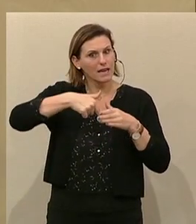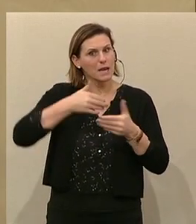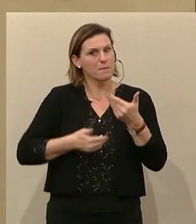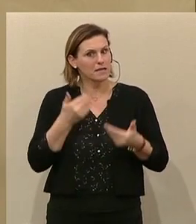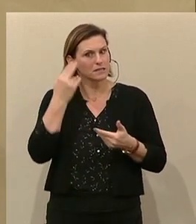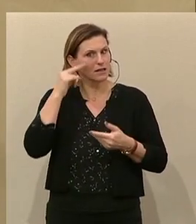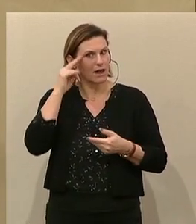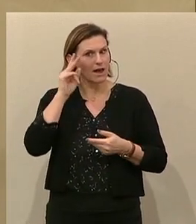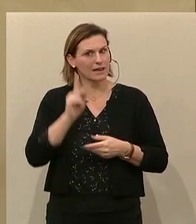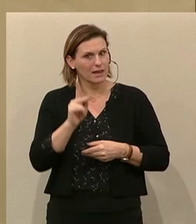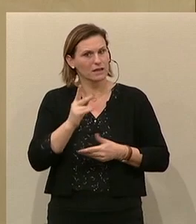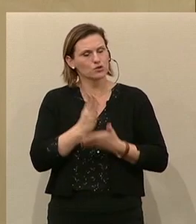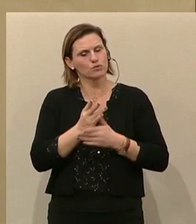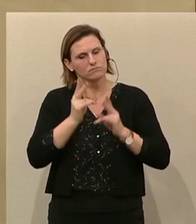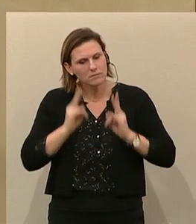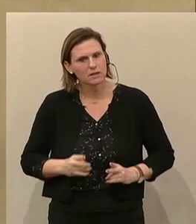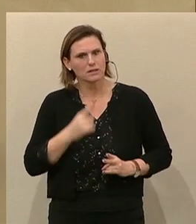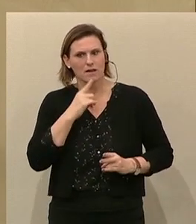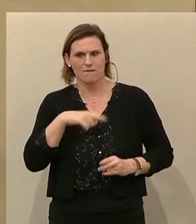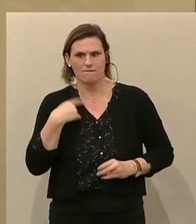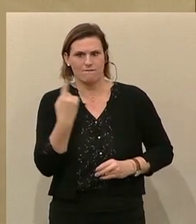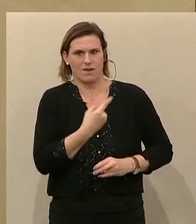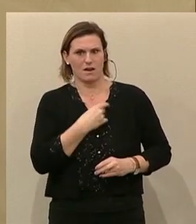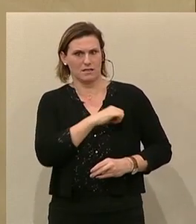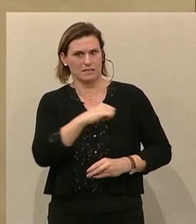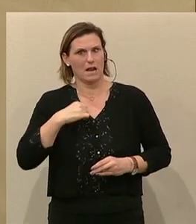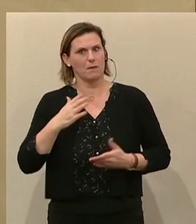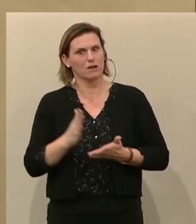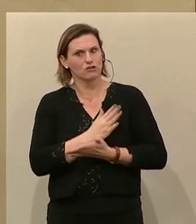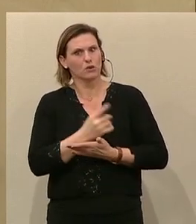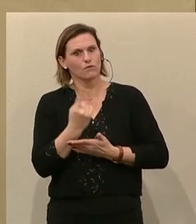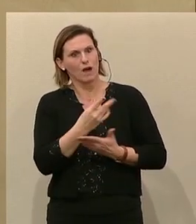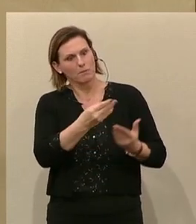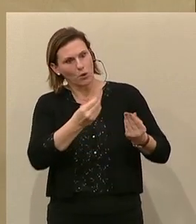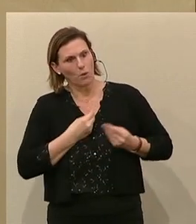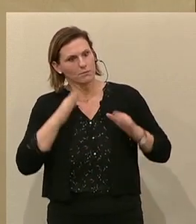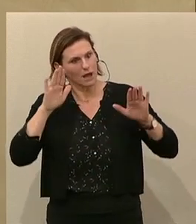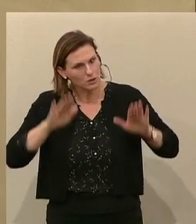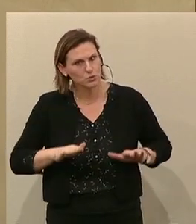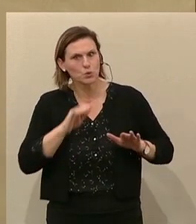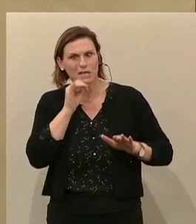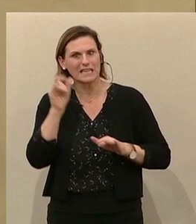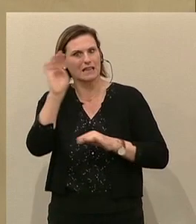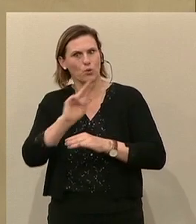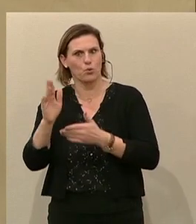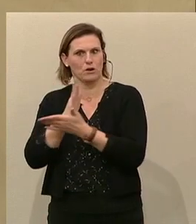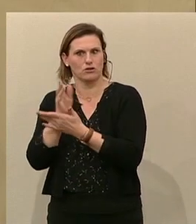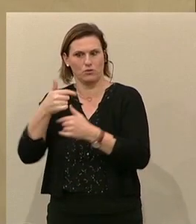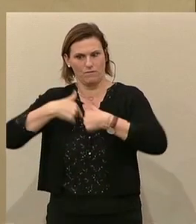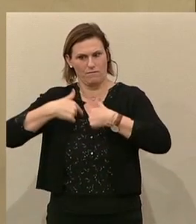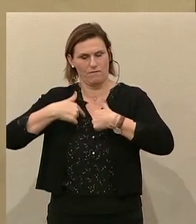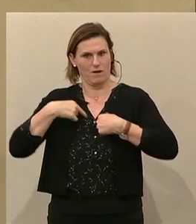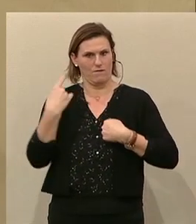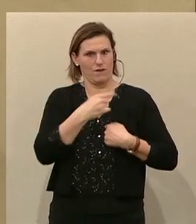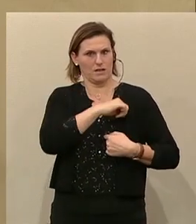richtig gesagt, Österreich, wir entscheiden, wer Asyl hier erhält und eben nicht die EU. Endlich gibt es eine Regierung,